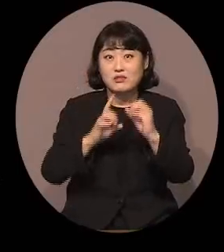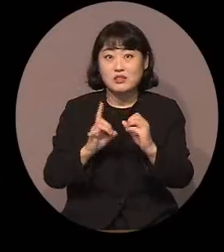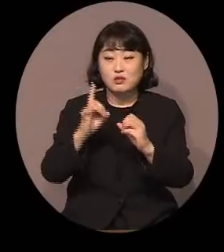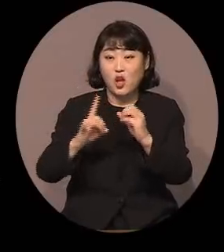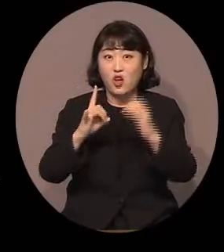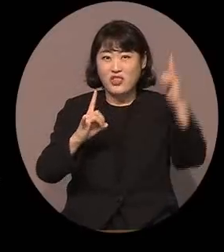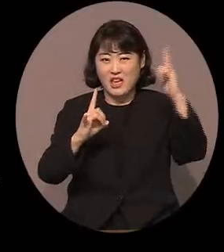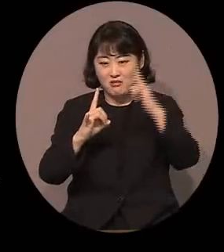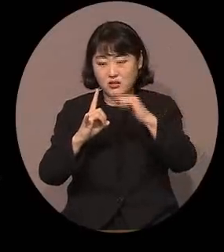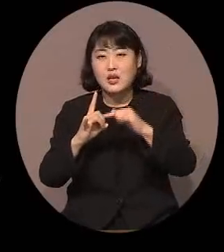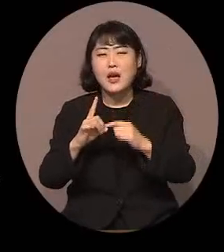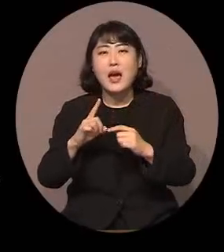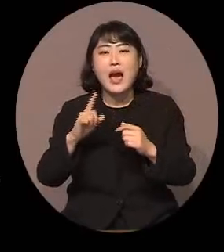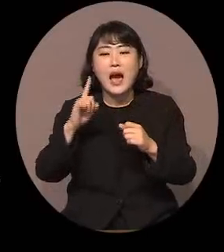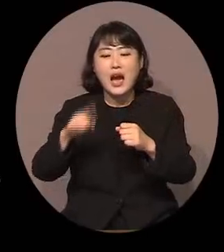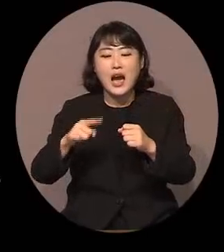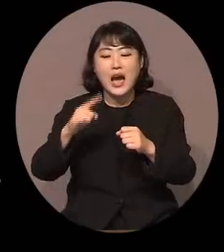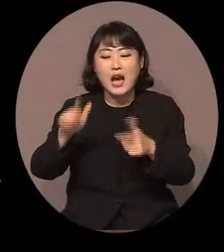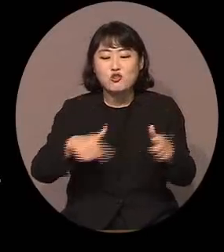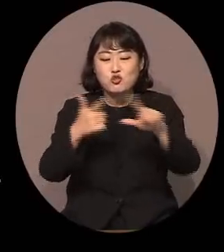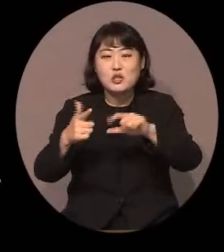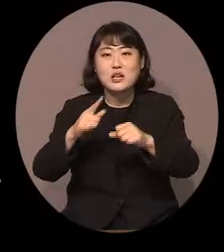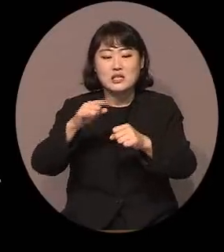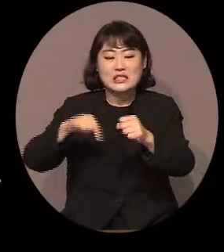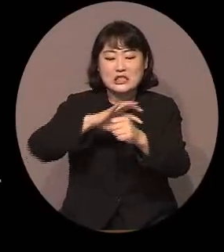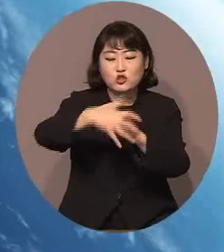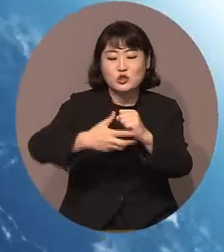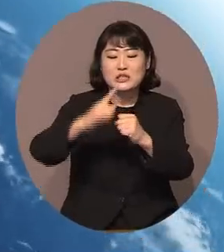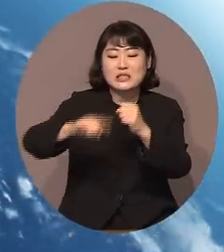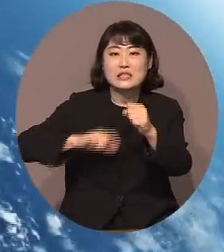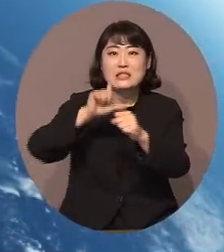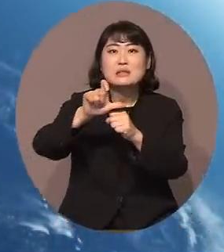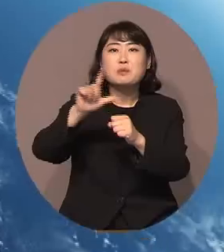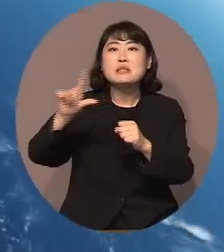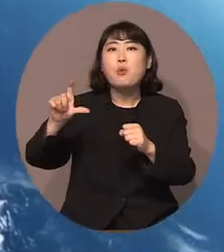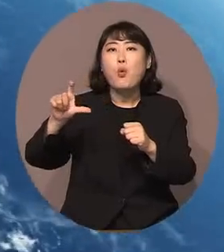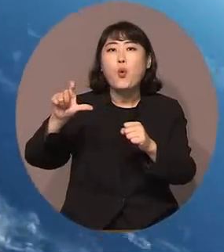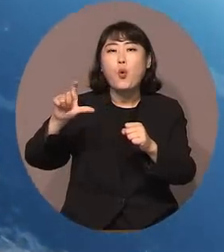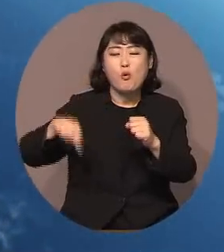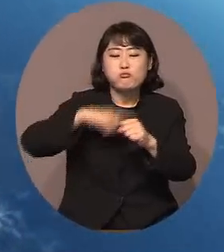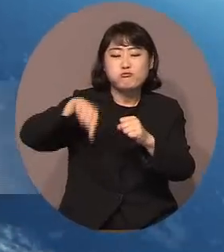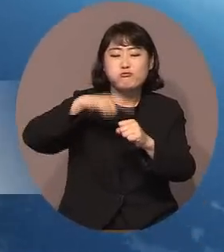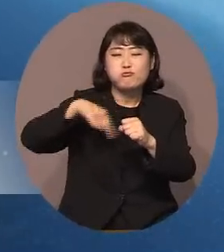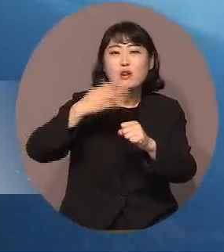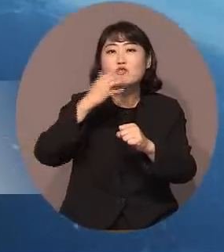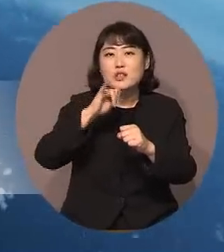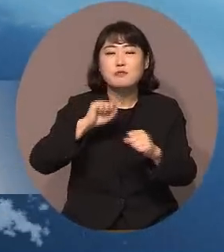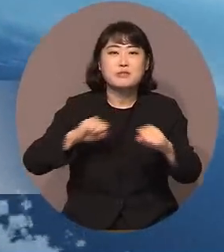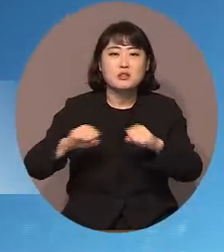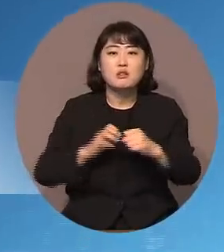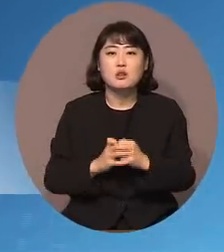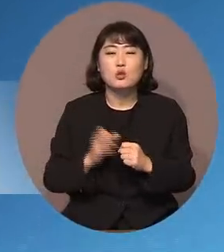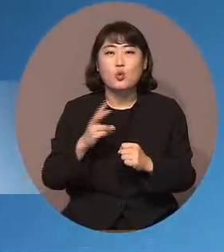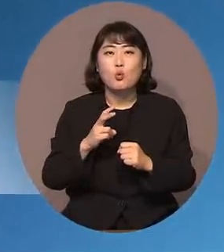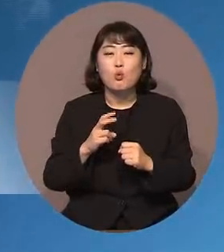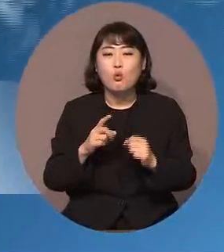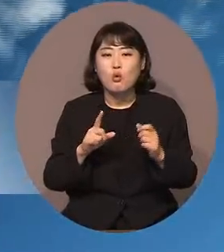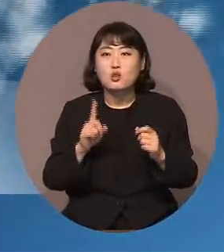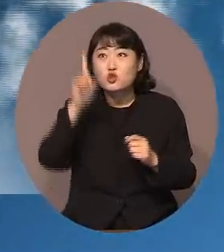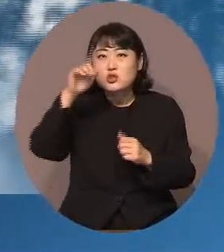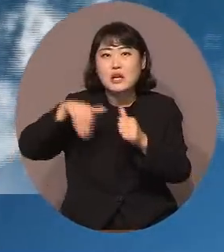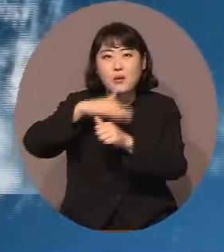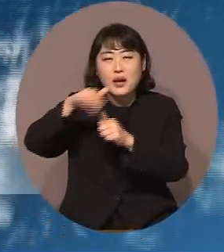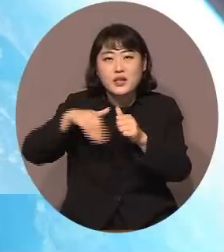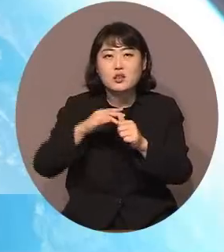매일 15바퀴씩 지구 상공을 돌게 됩니다. 무중력인 우주 환경에 맞춰 안테나를 펼쳐보는 등 막바지